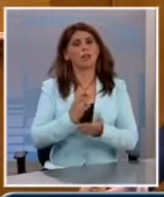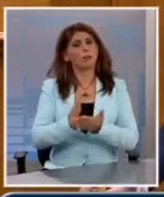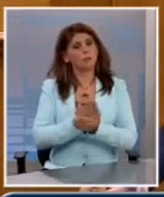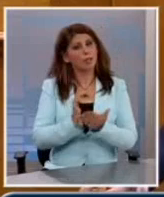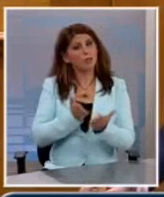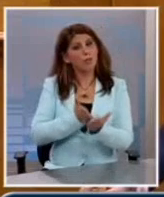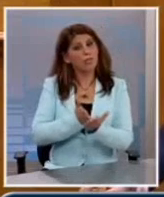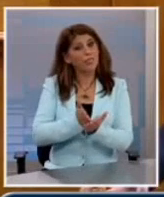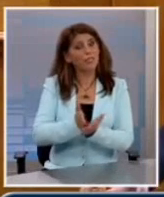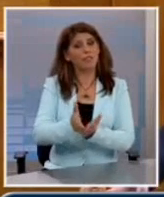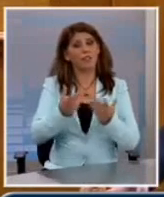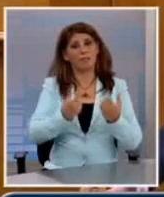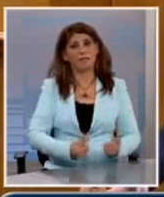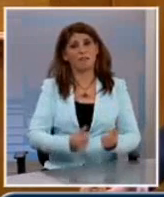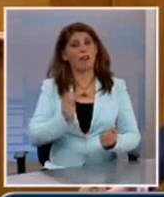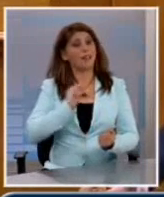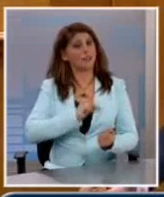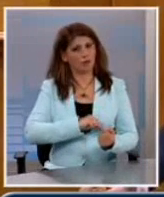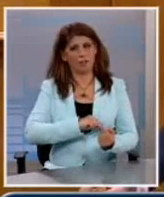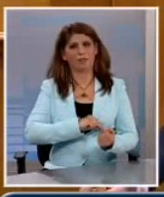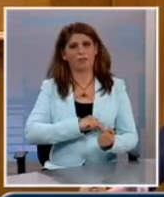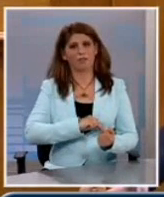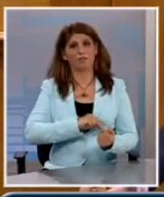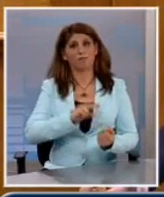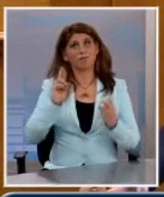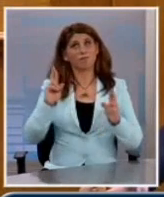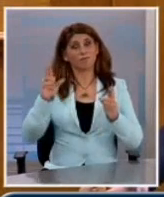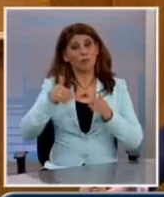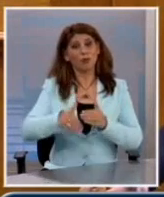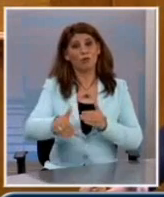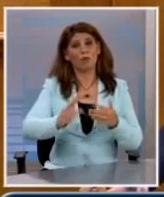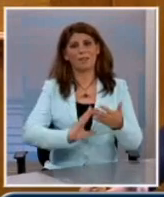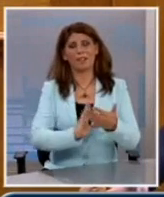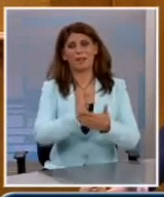δίκαια τα βάρη αλλά και τα ωφέλη της προσδοκόμενης ανάπτυξης.